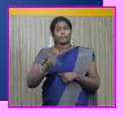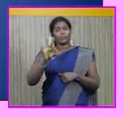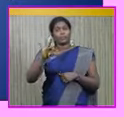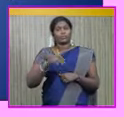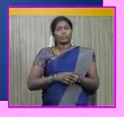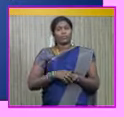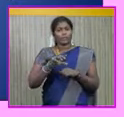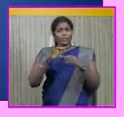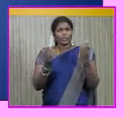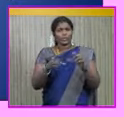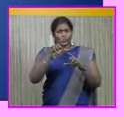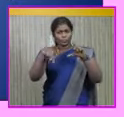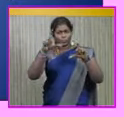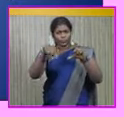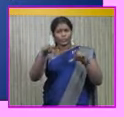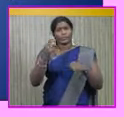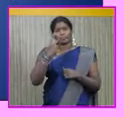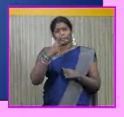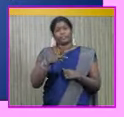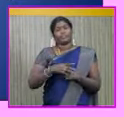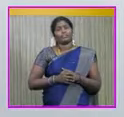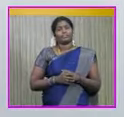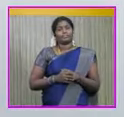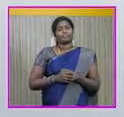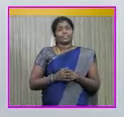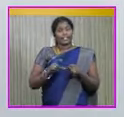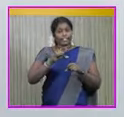வடிவொத்த முக்கோணங்களை பற்றி அறிதல், இந்த தலைப்பில்